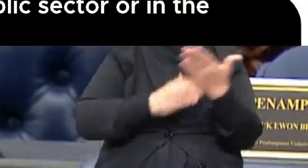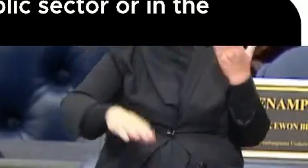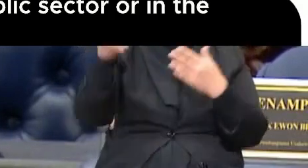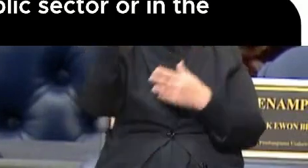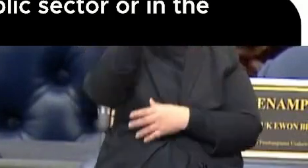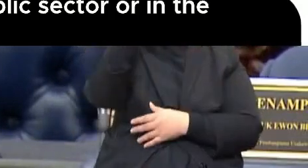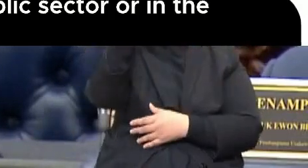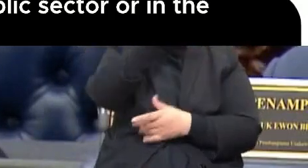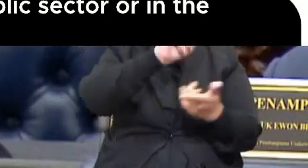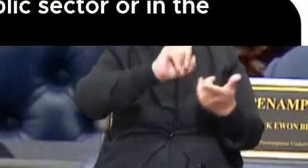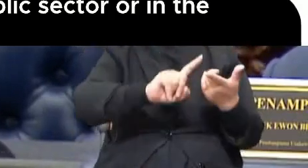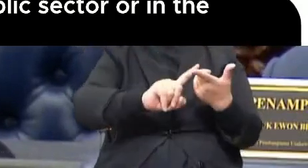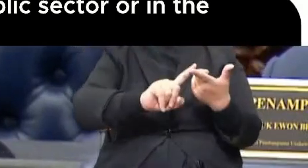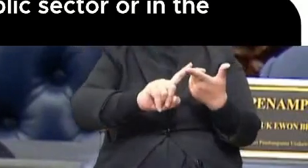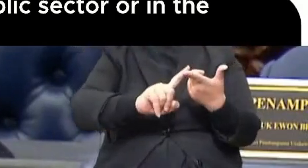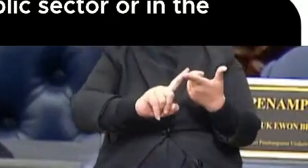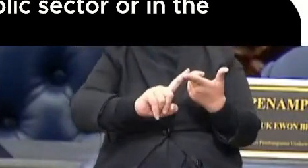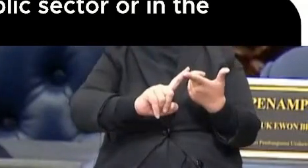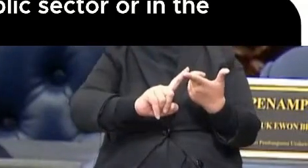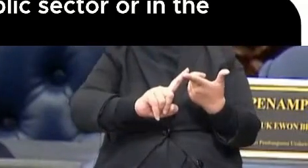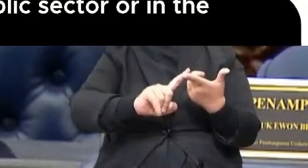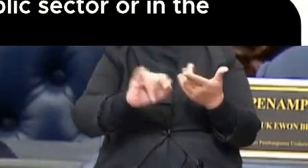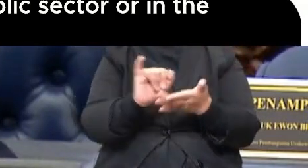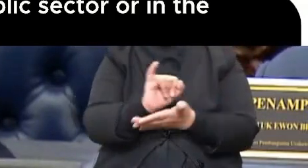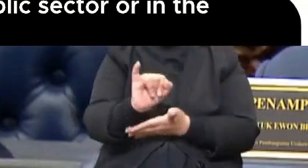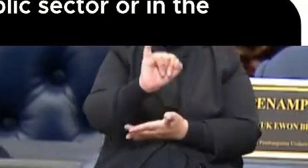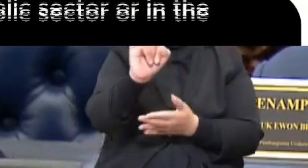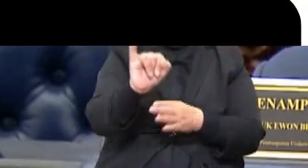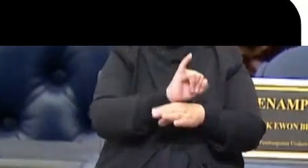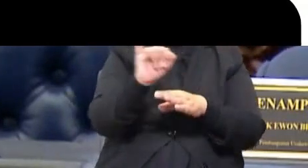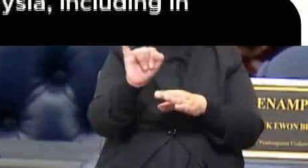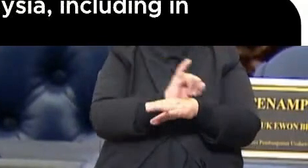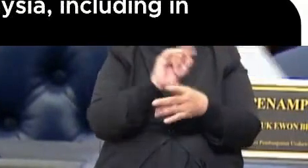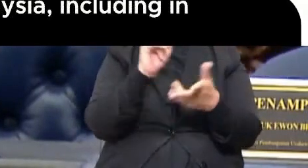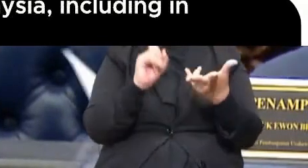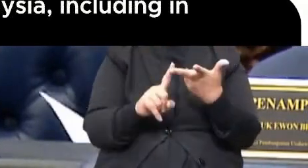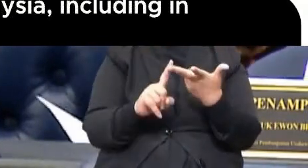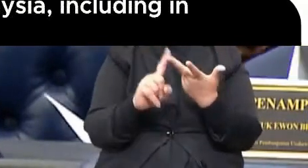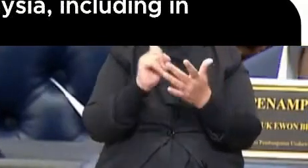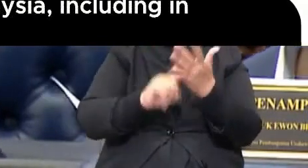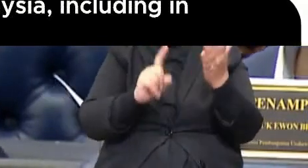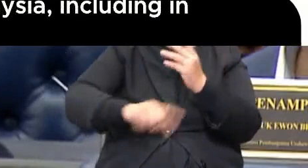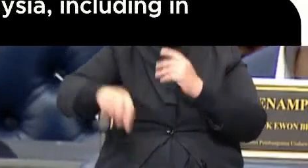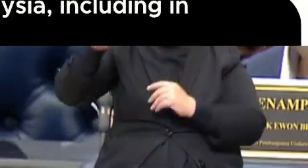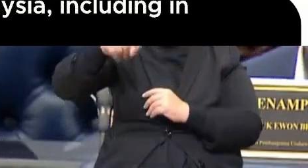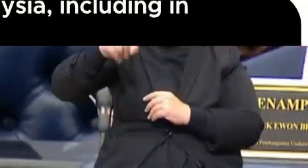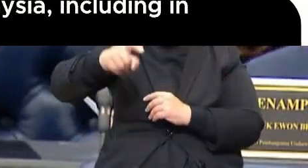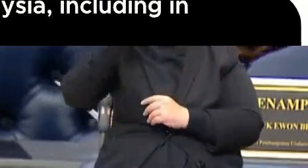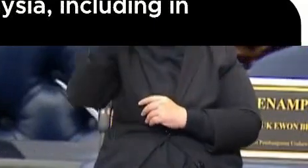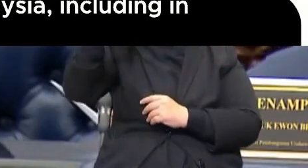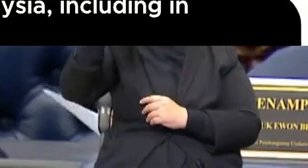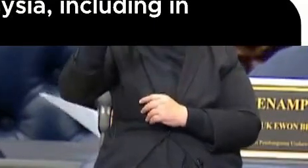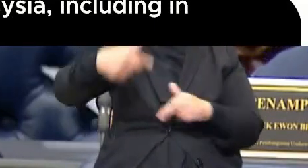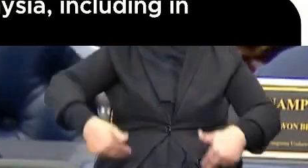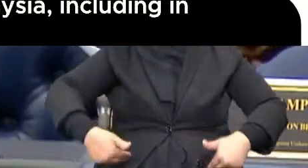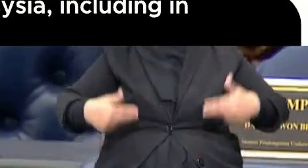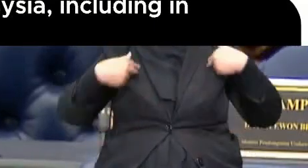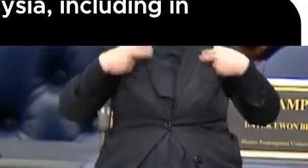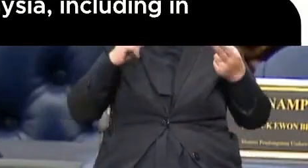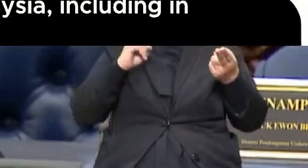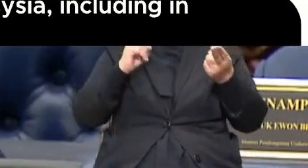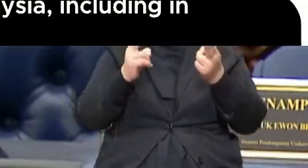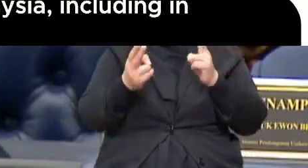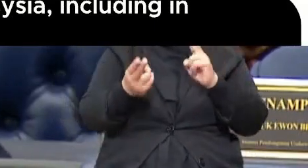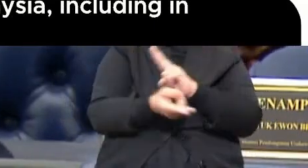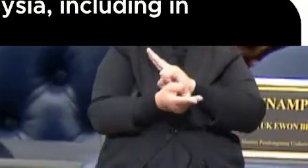awam maupun dalam sektor industri sebagai keperluan dalam meningkatkan kualiti hidup serta mengubah